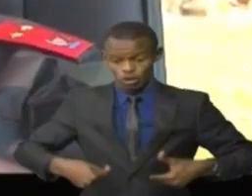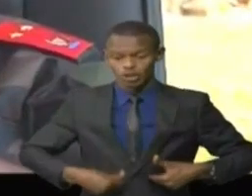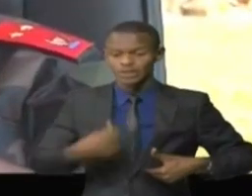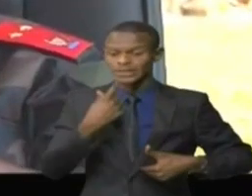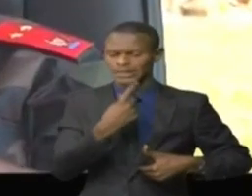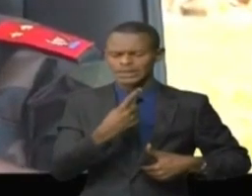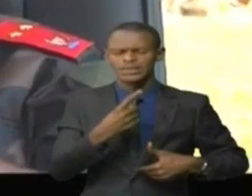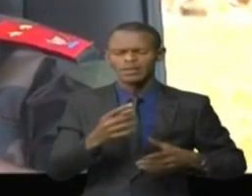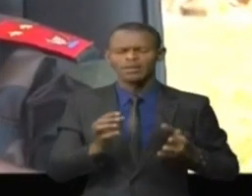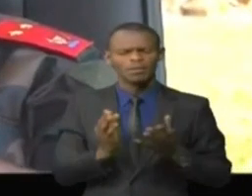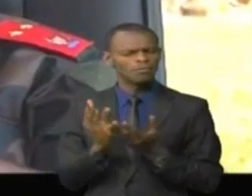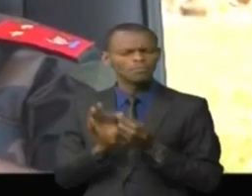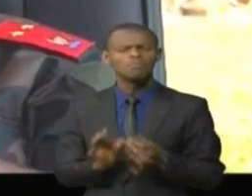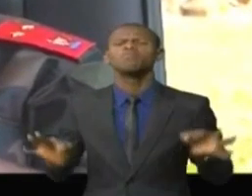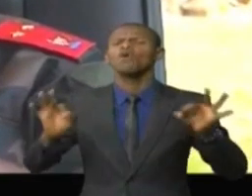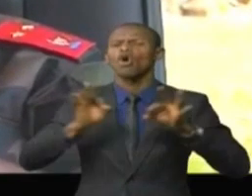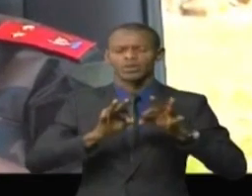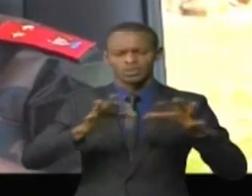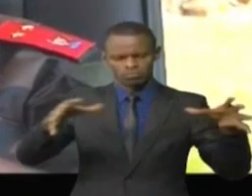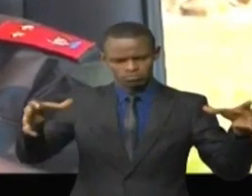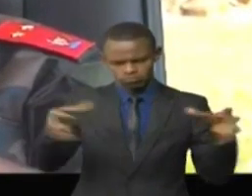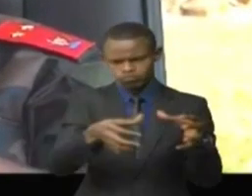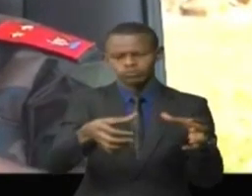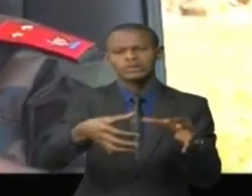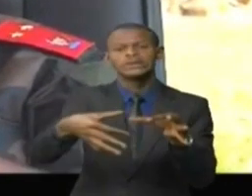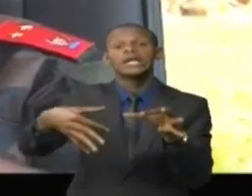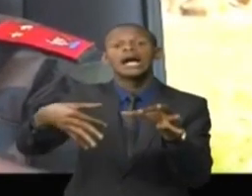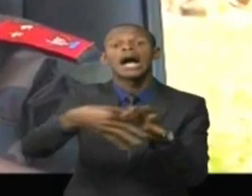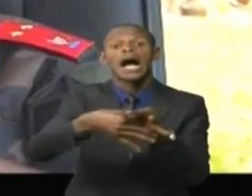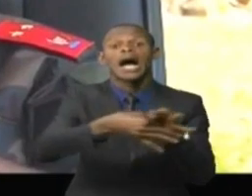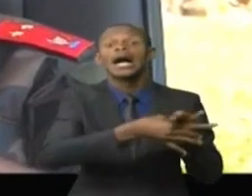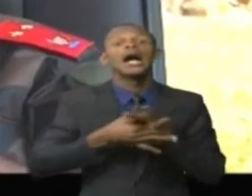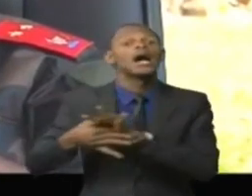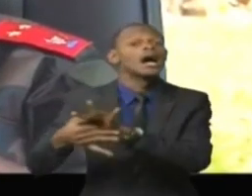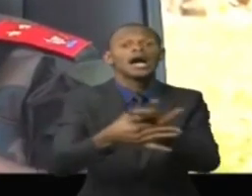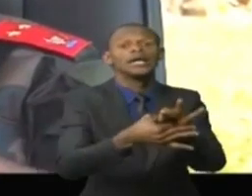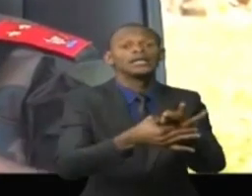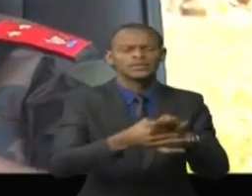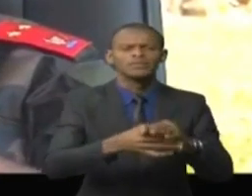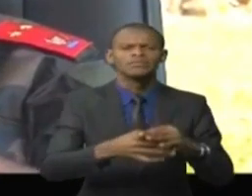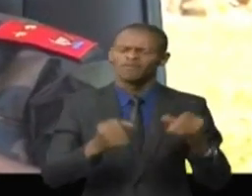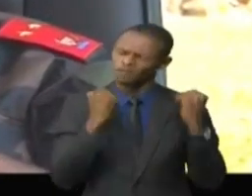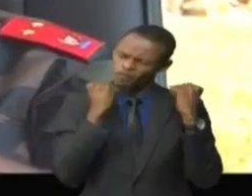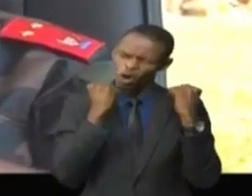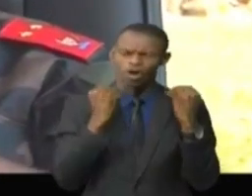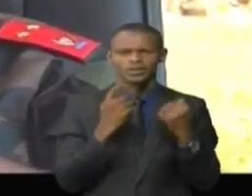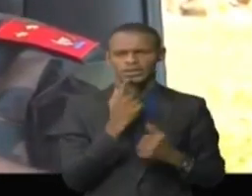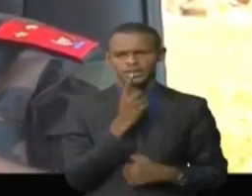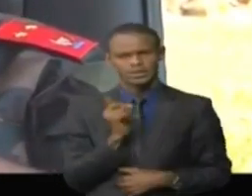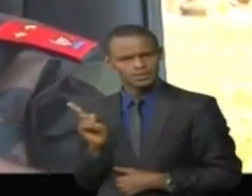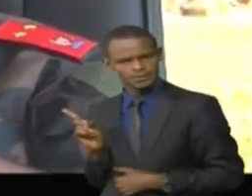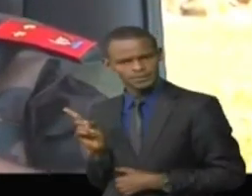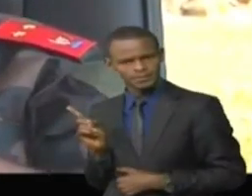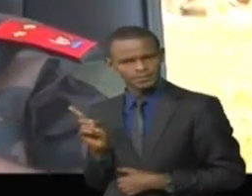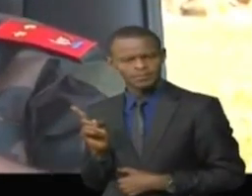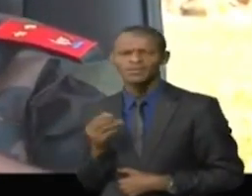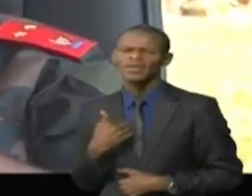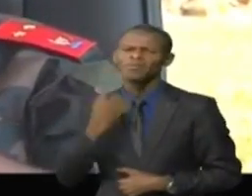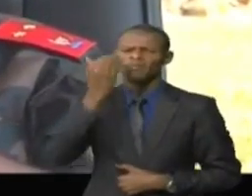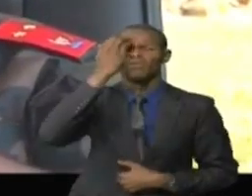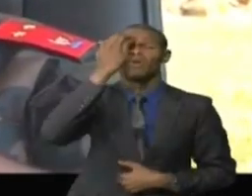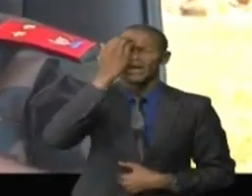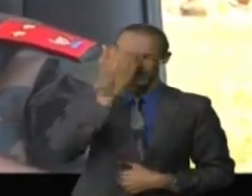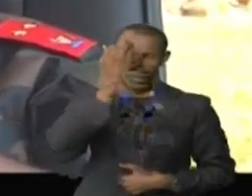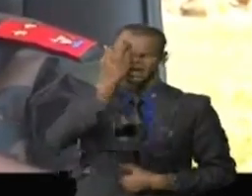nous accompagner? C'est parce que c'est elle le voir de nous tous. Mais je sais que dans la conscience de chacun de nous, nous avons